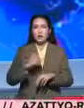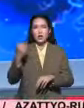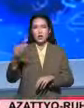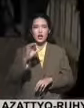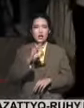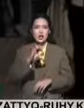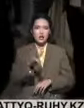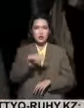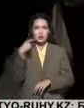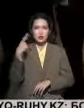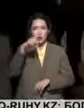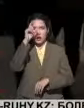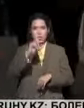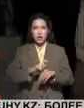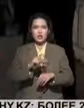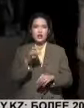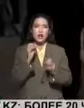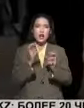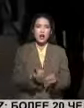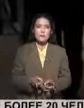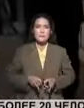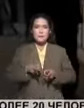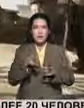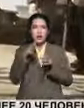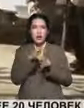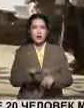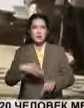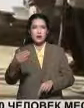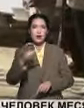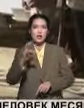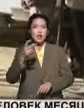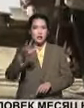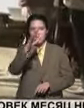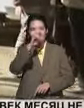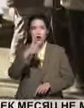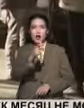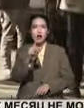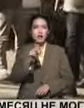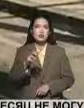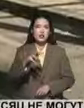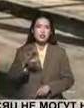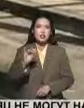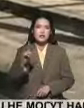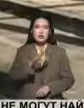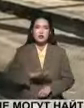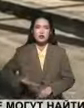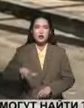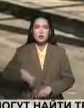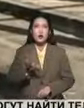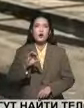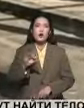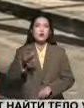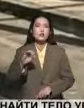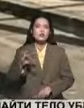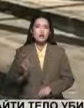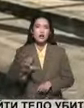Так, Иран, Россия и Турция назвали агрессией и преступными нападениями действия Израиля в Газе, Ливане и на западном берегу реки Иордан. К